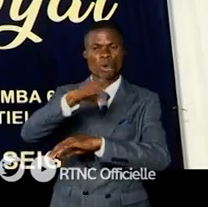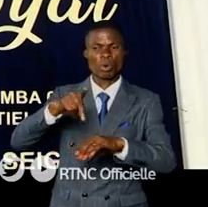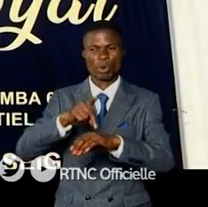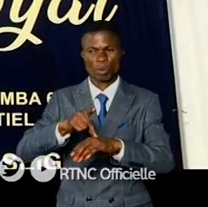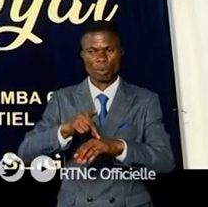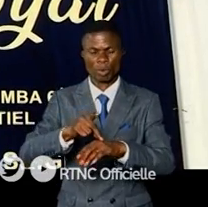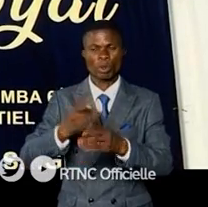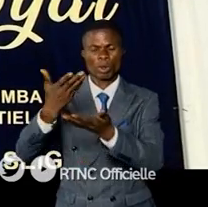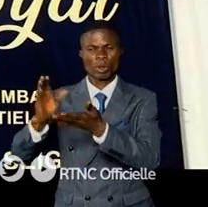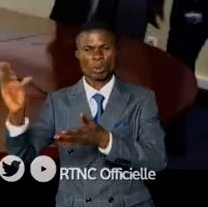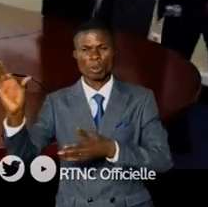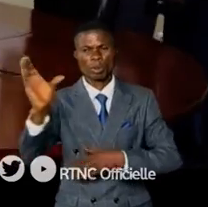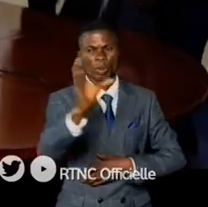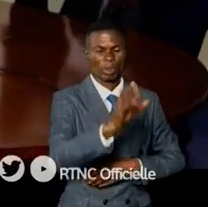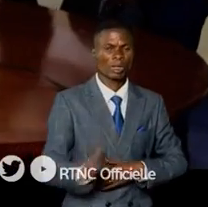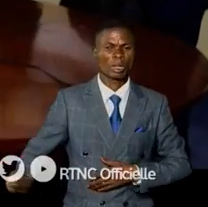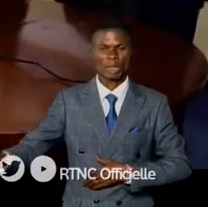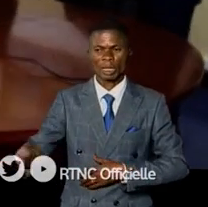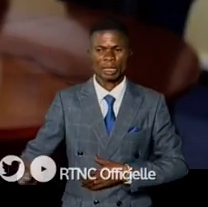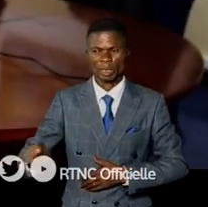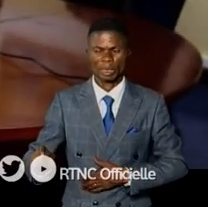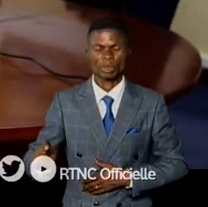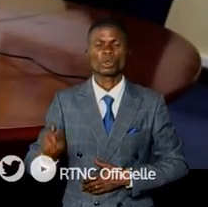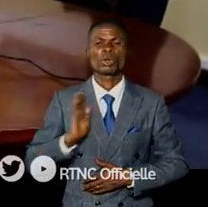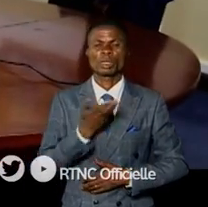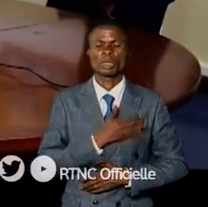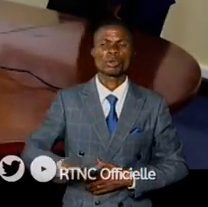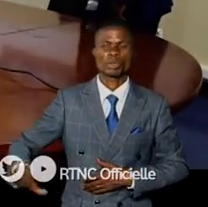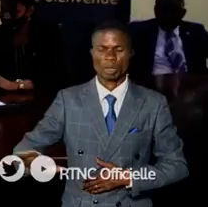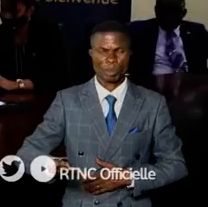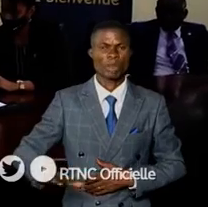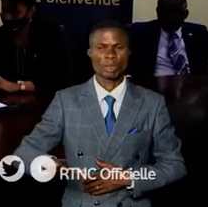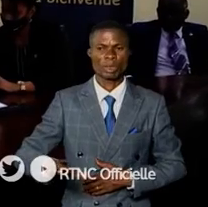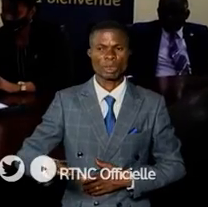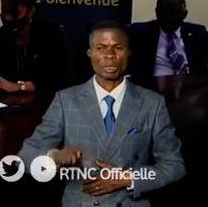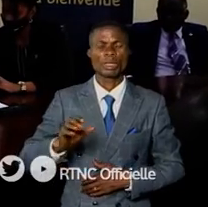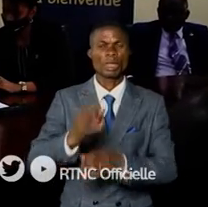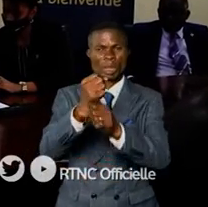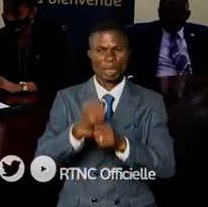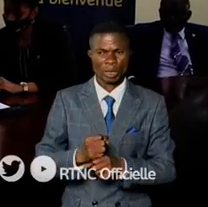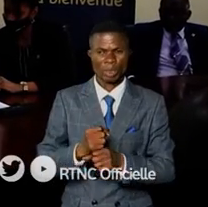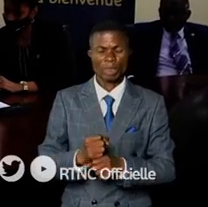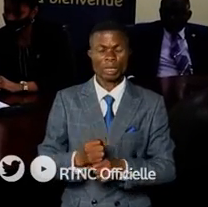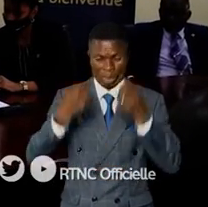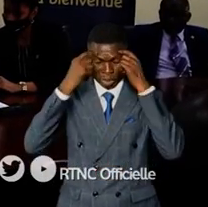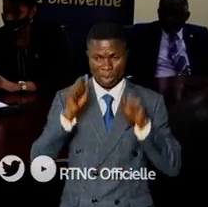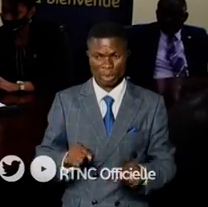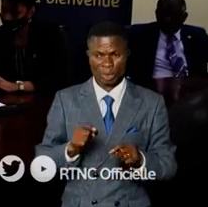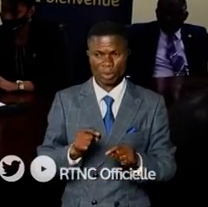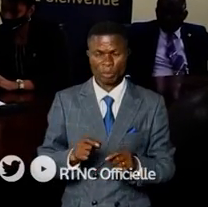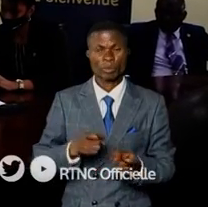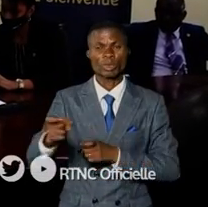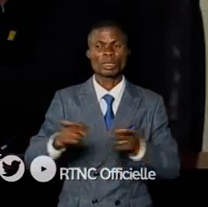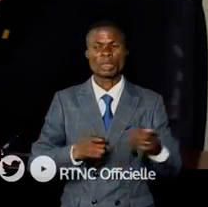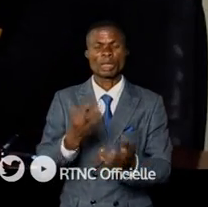disséminées sur l'ensemble du territoire de la République démocratique du Congo, devront bénéficier désormais d'une